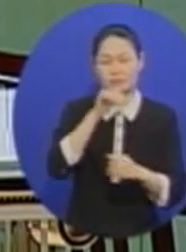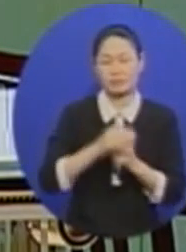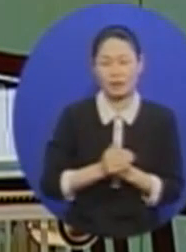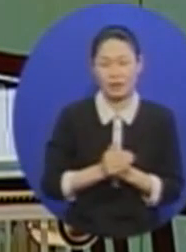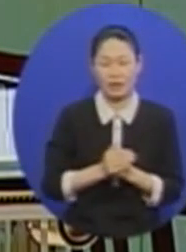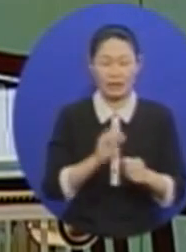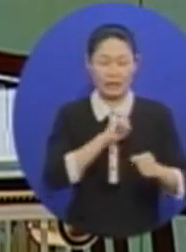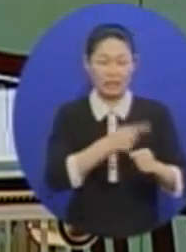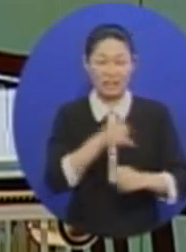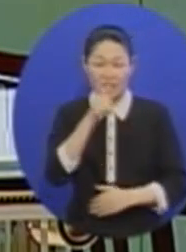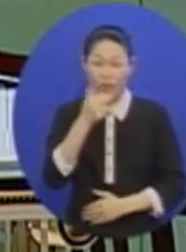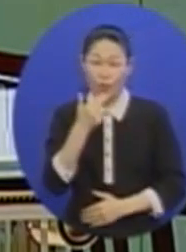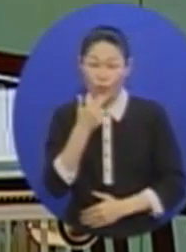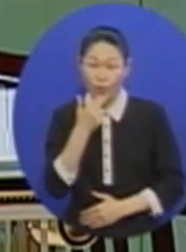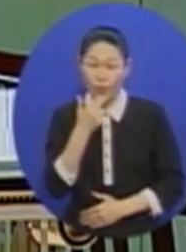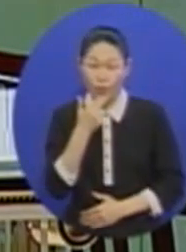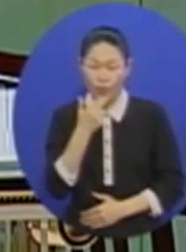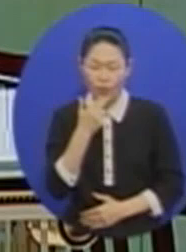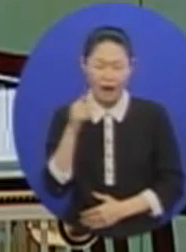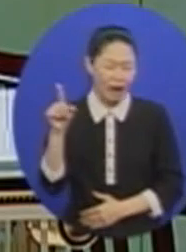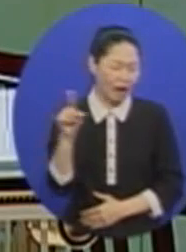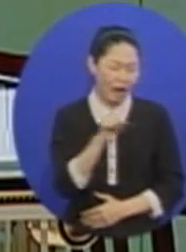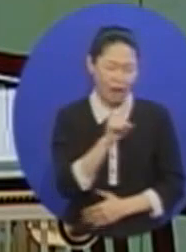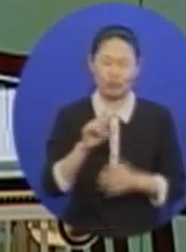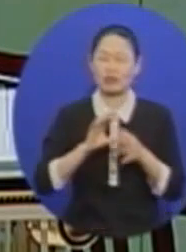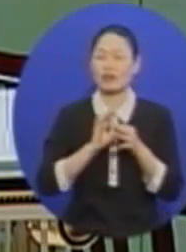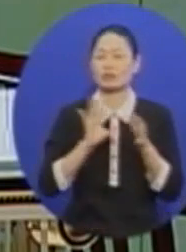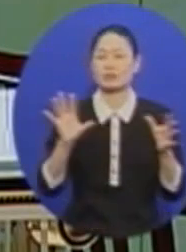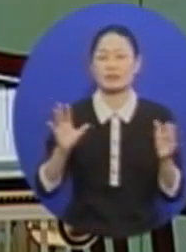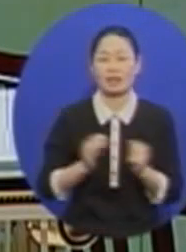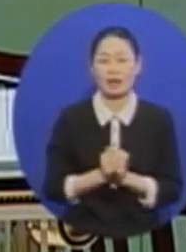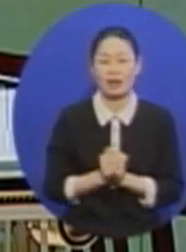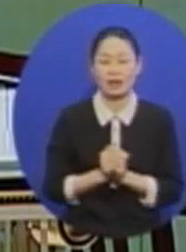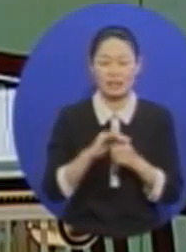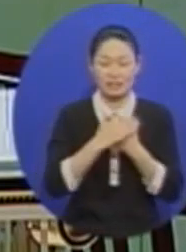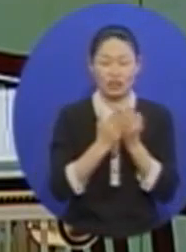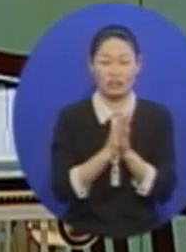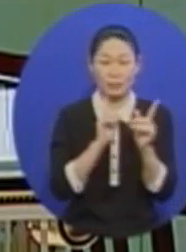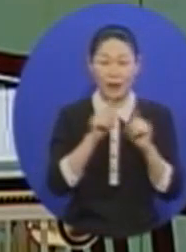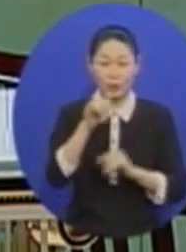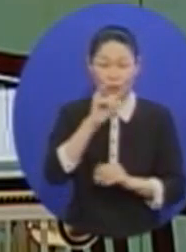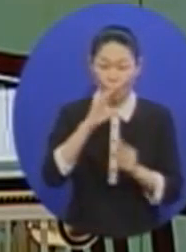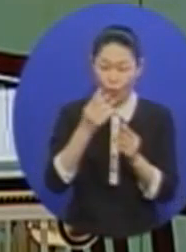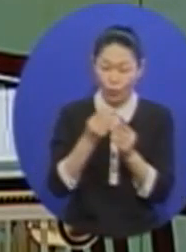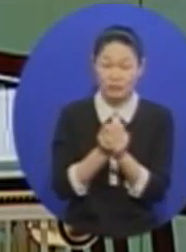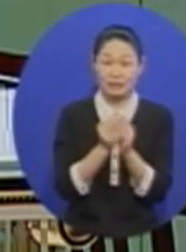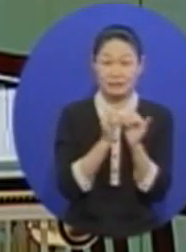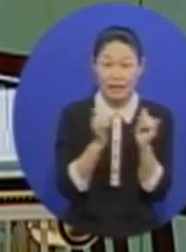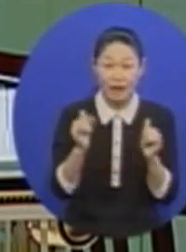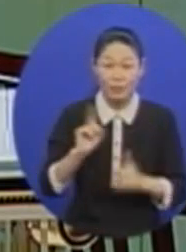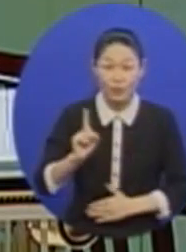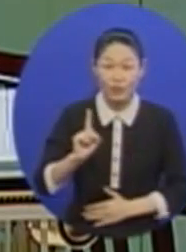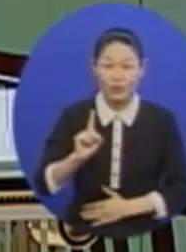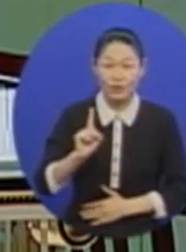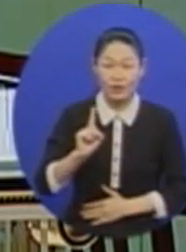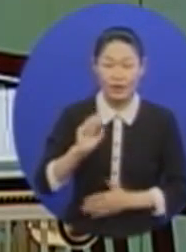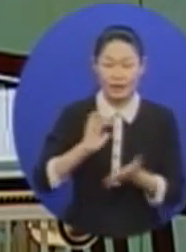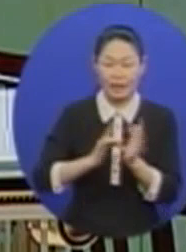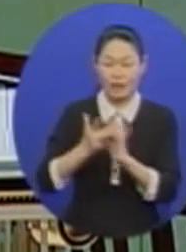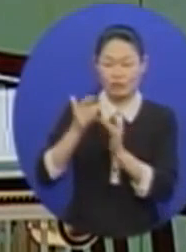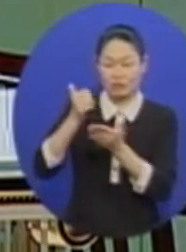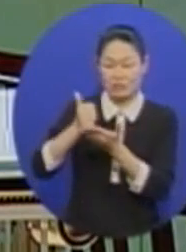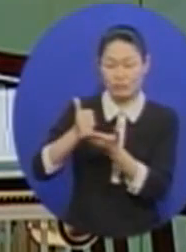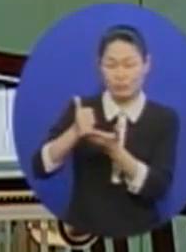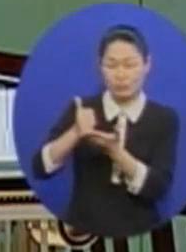능력이 있고 없고는 이제 아마 상관없어요 성경에서 말하는 온전한 사람 이라는 것은 예수님